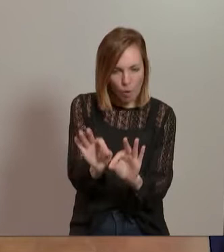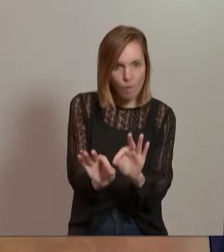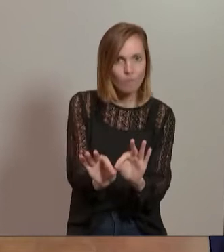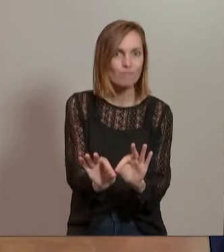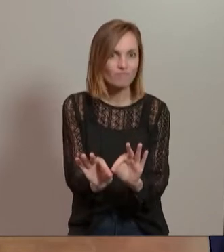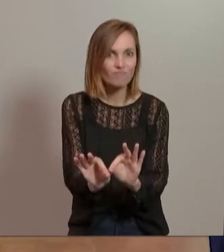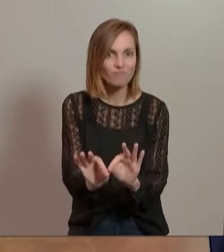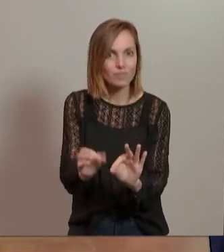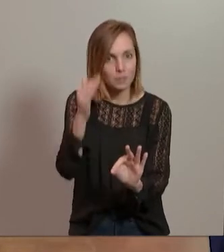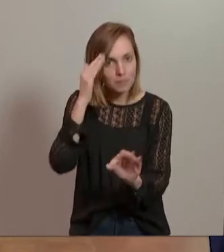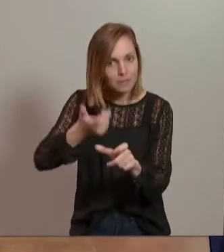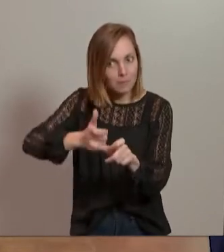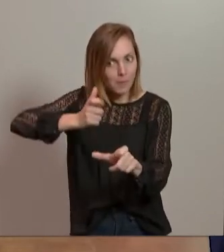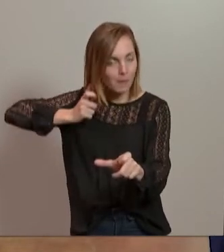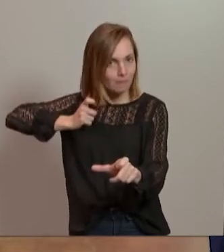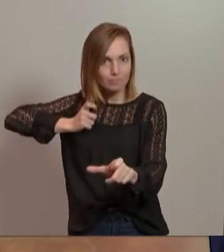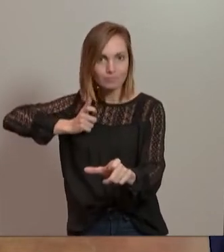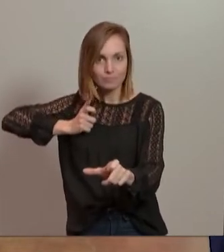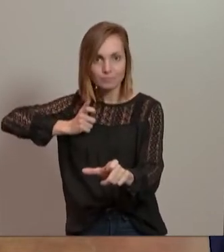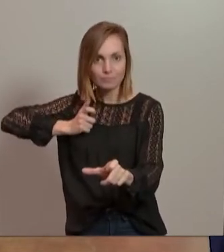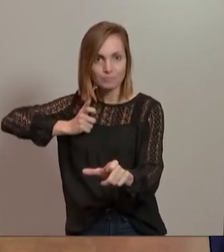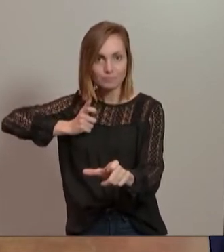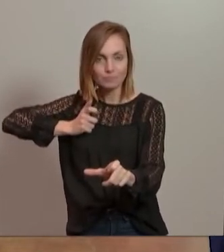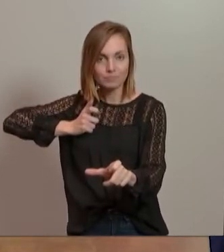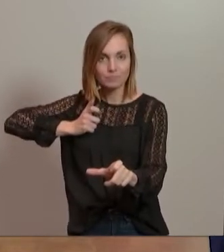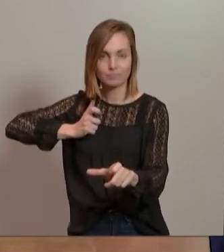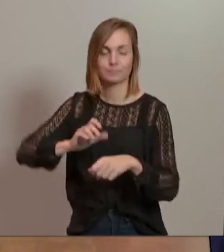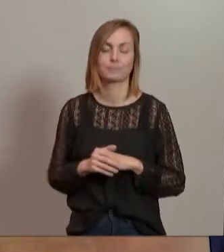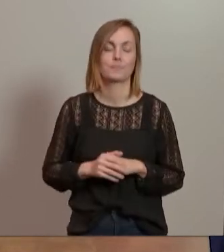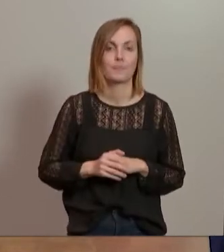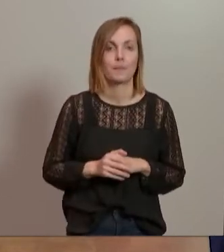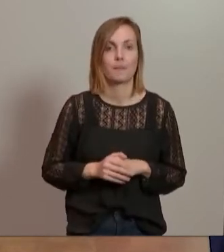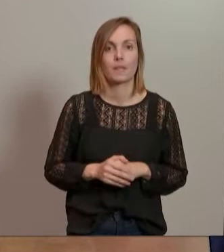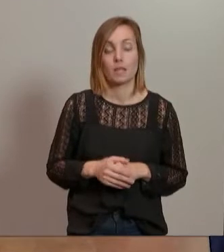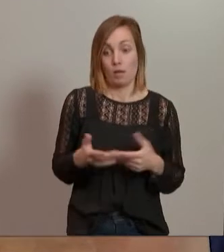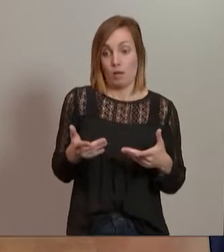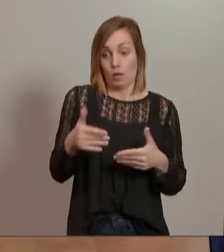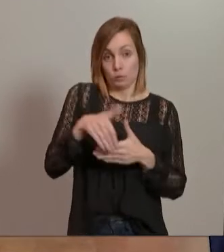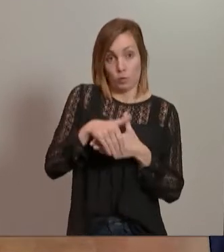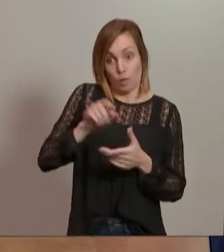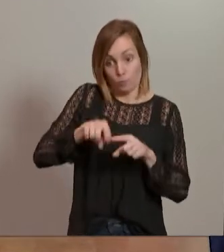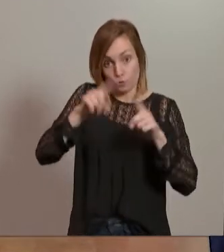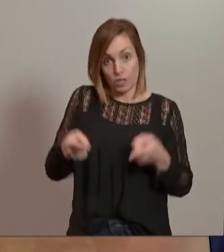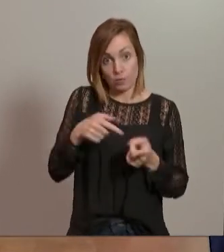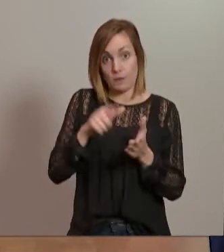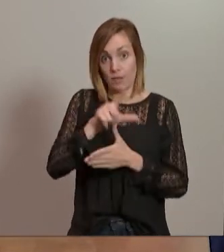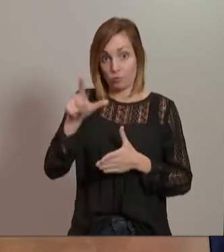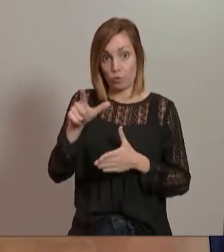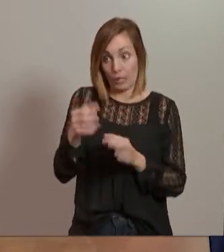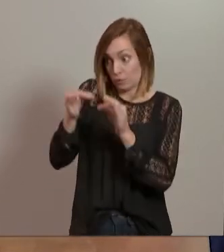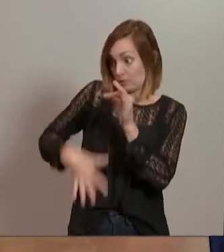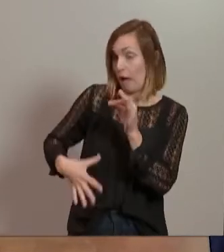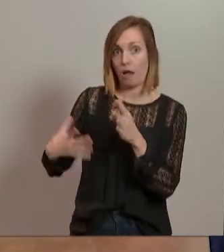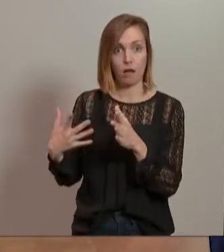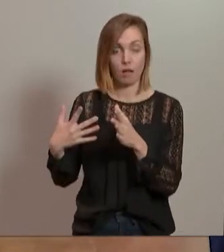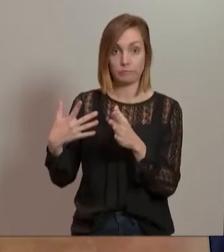les précédents municipales. Pardon. Le préalable de ce soir au budget 2022 est le fruit de notre engagement politique en